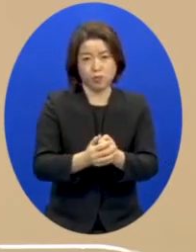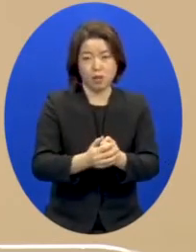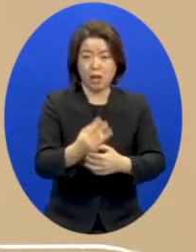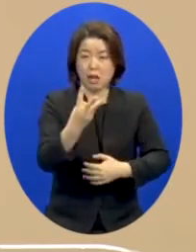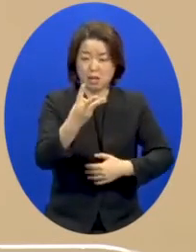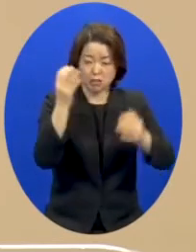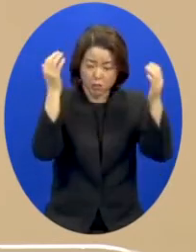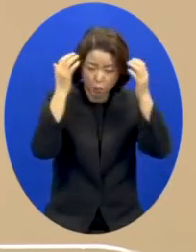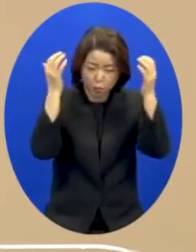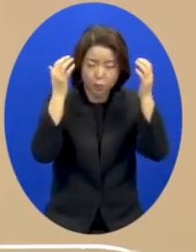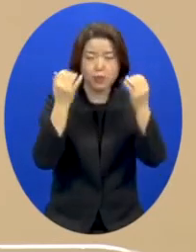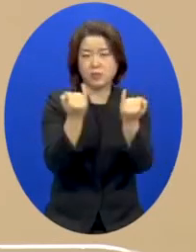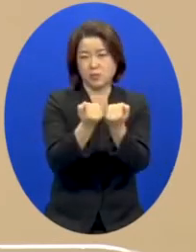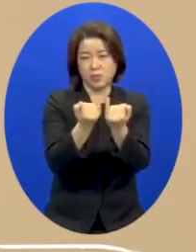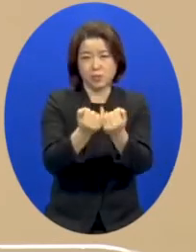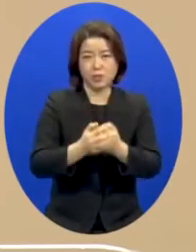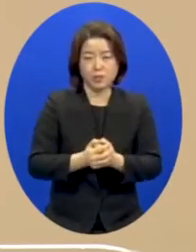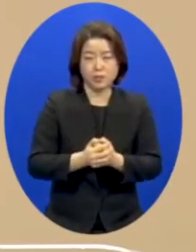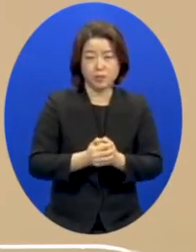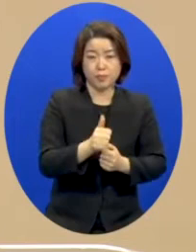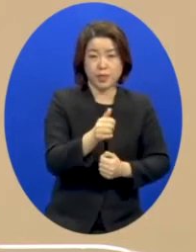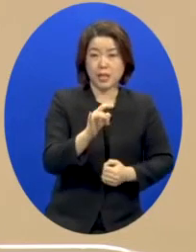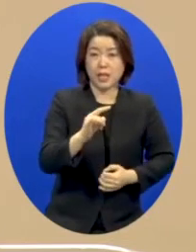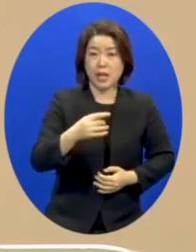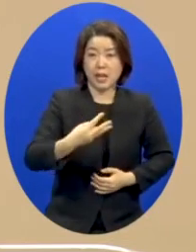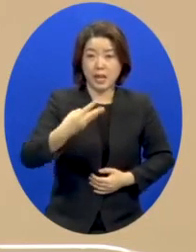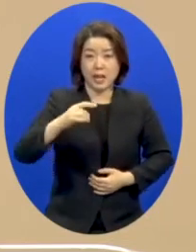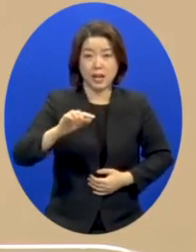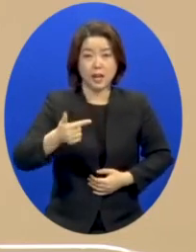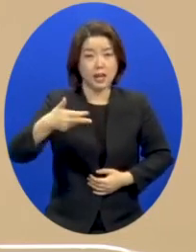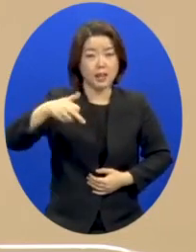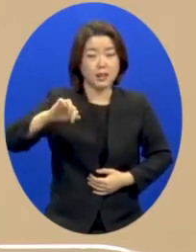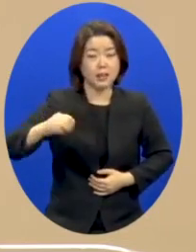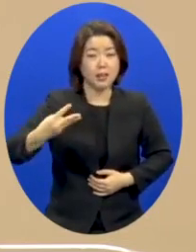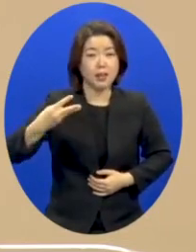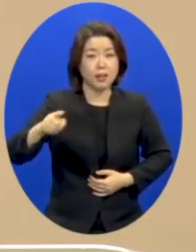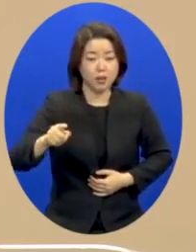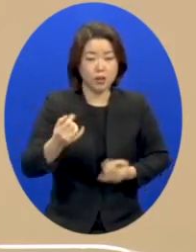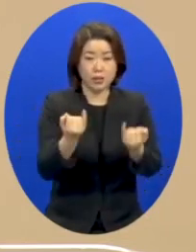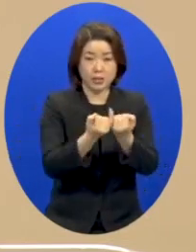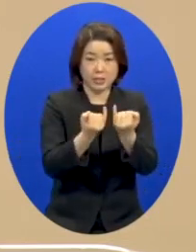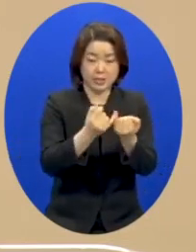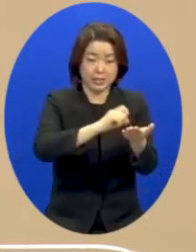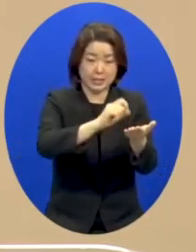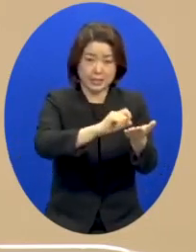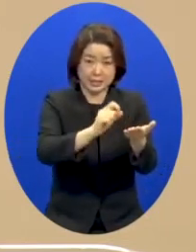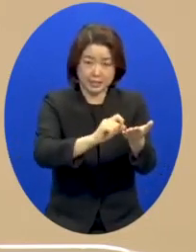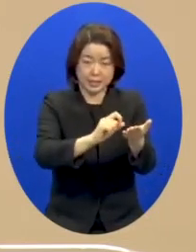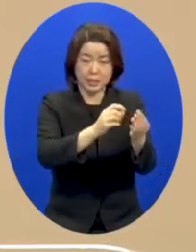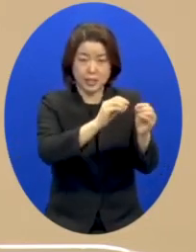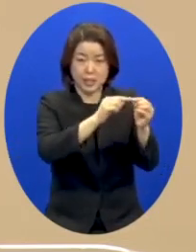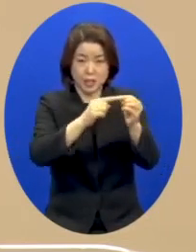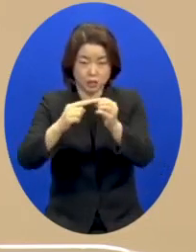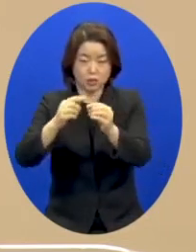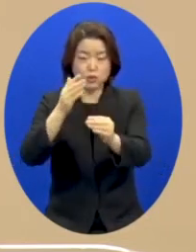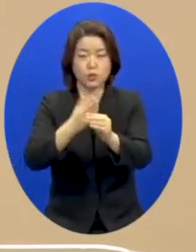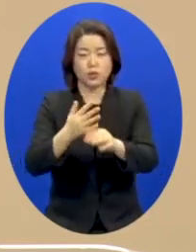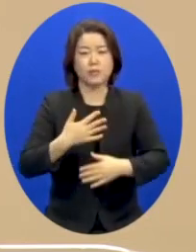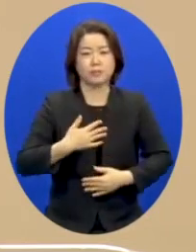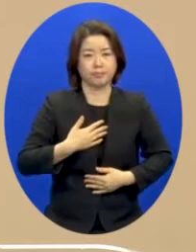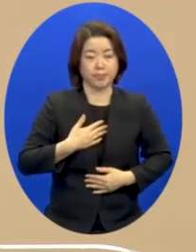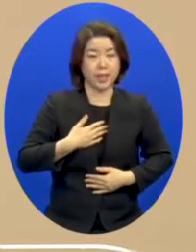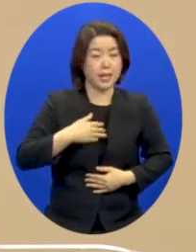여인인데 헬렌 켈러 여사가 썼던 글 중에 참 감동적인 글 내가 3일 동안만